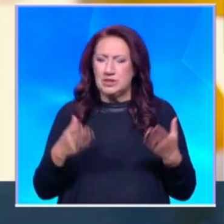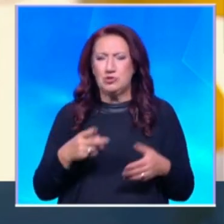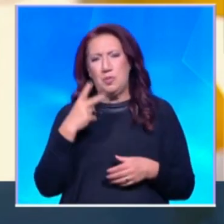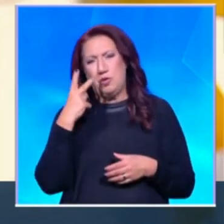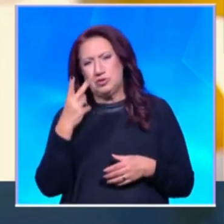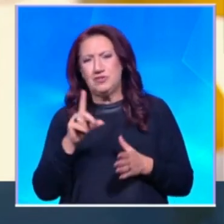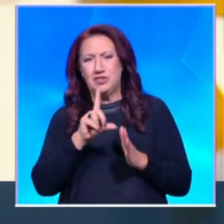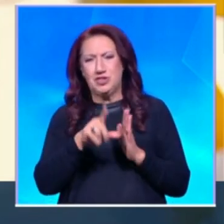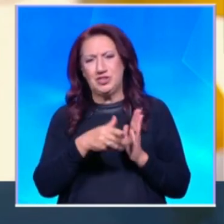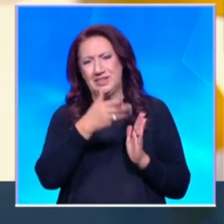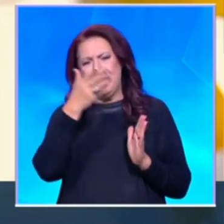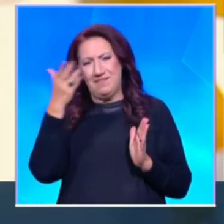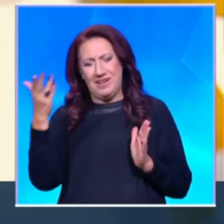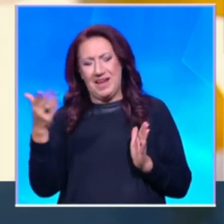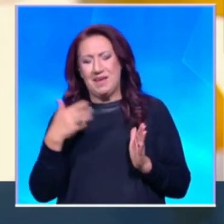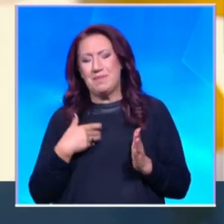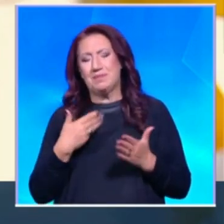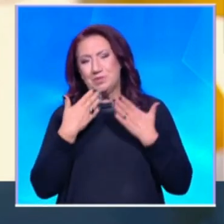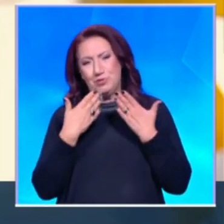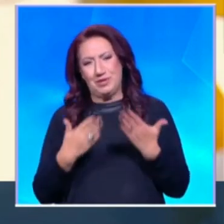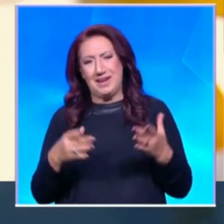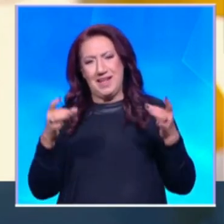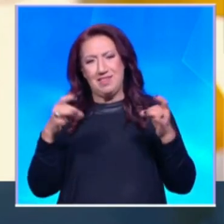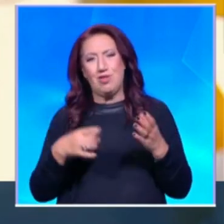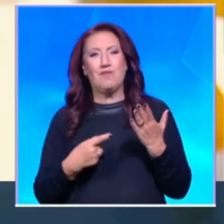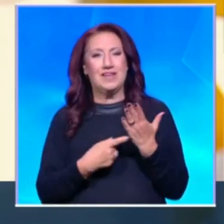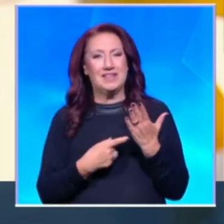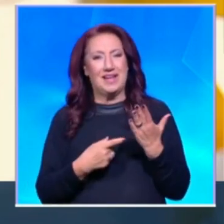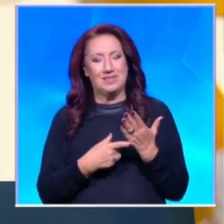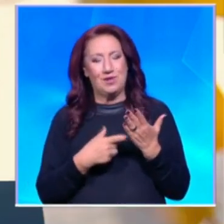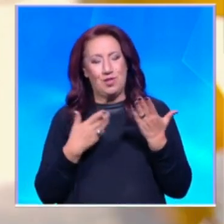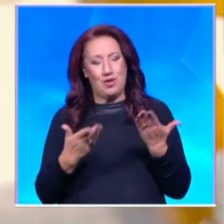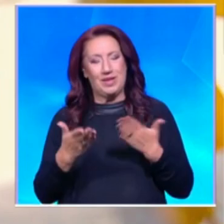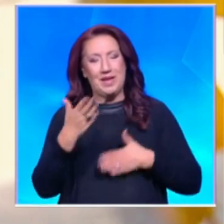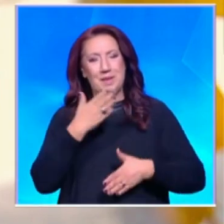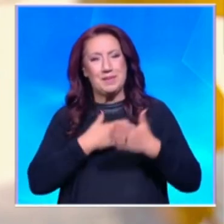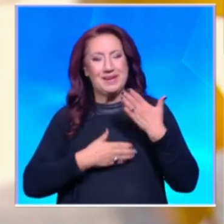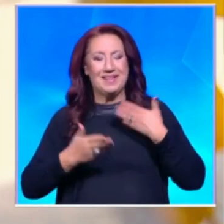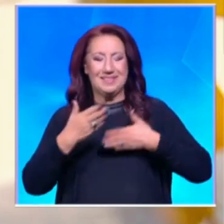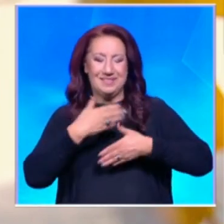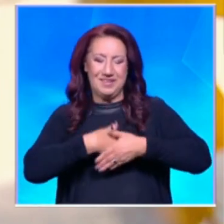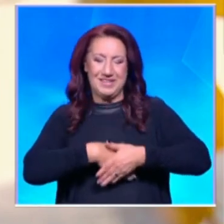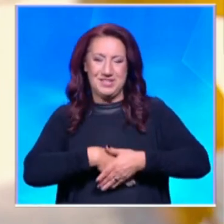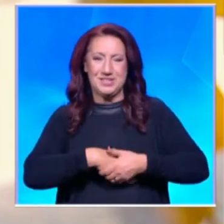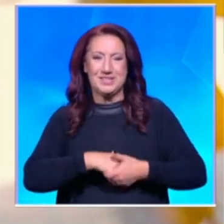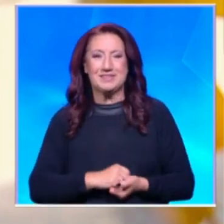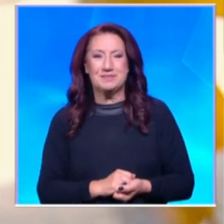отново благодарение на новите технологии. Сега започва фермата. Приятно гледане от мен!